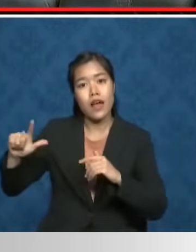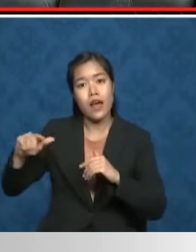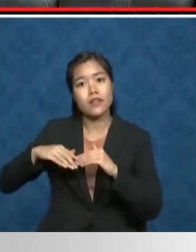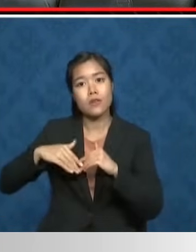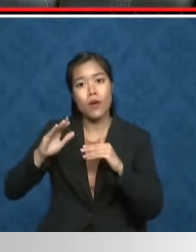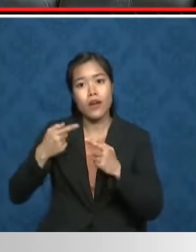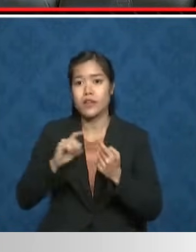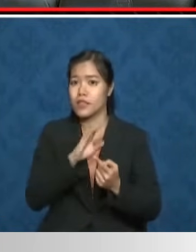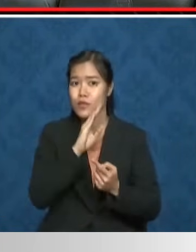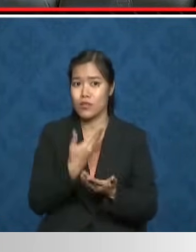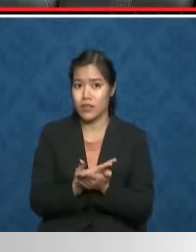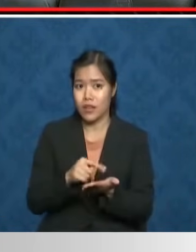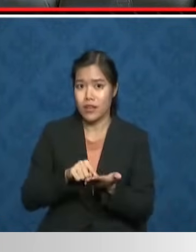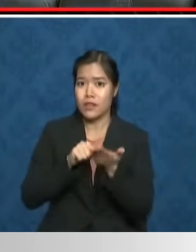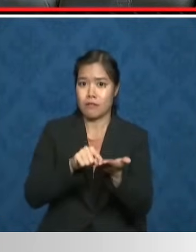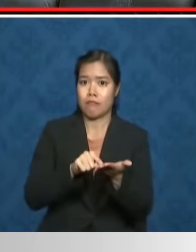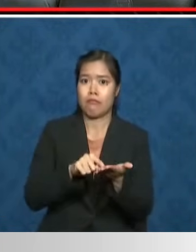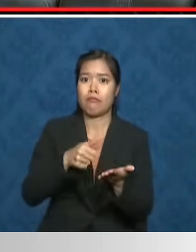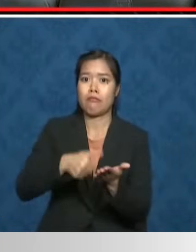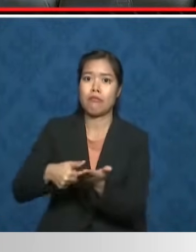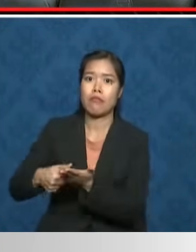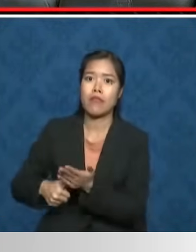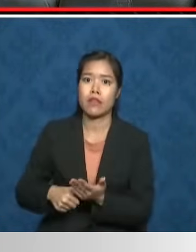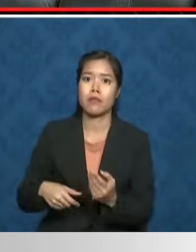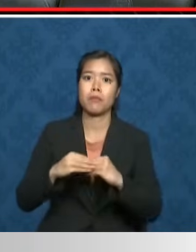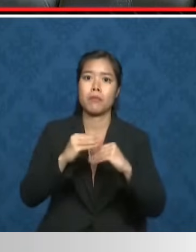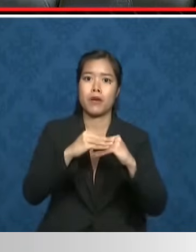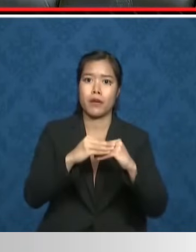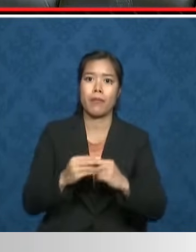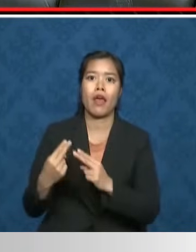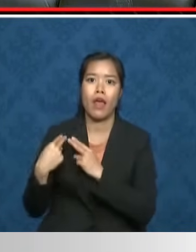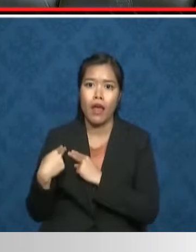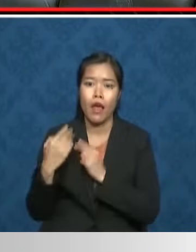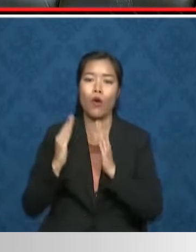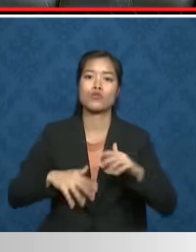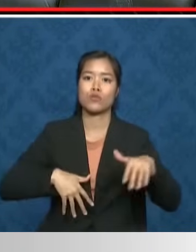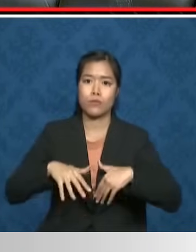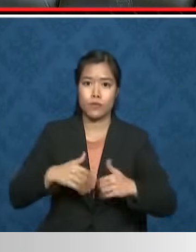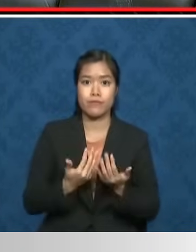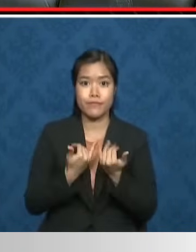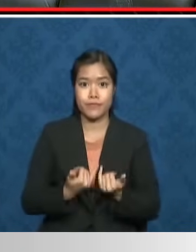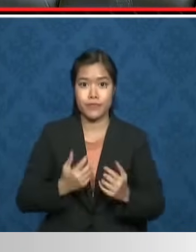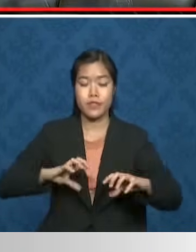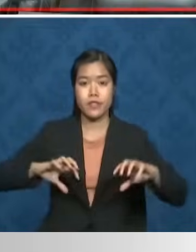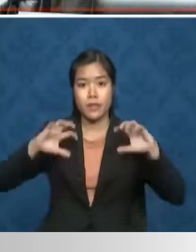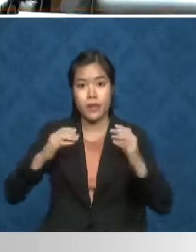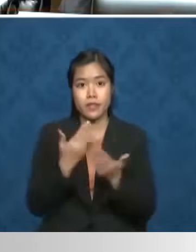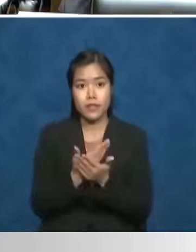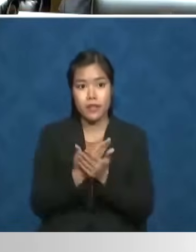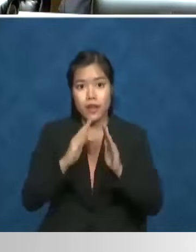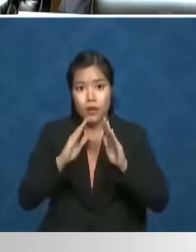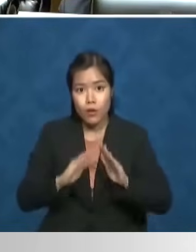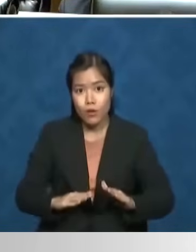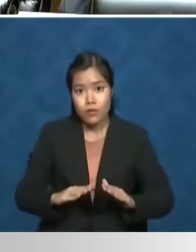ะเพิ่มขึ้นอีกเป็นภาระของประเทศและพี่น้องประชาชนนอกจากนี้ครับรัฐบาลควรที่จะลดรายจ่ายที่ไม่จำเป็นในขณ